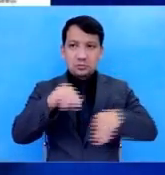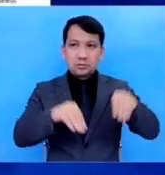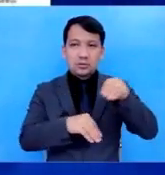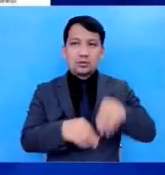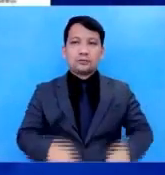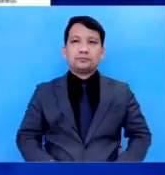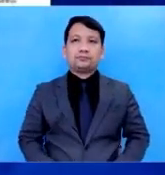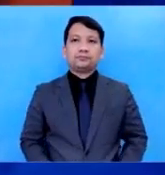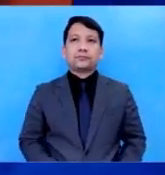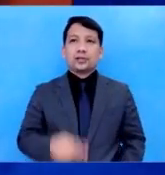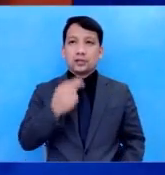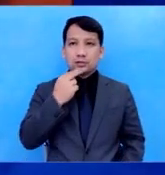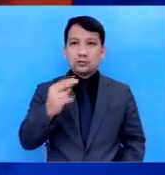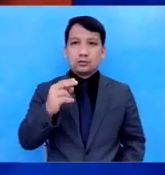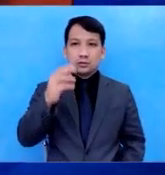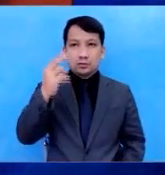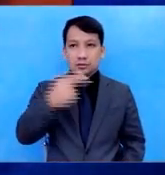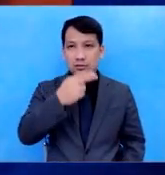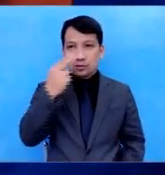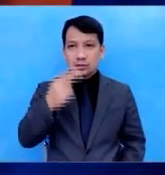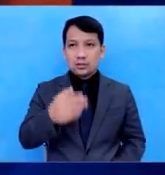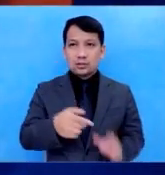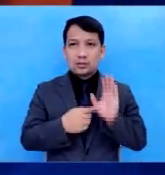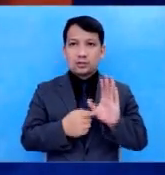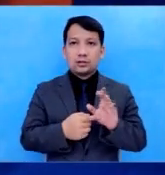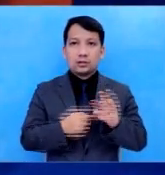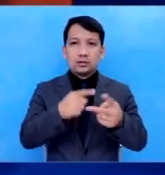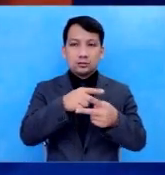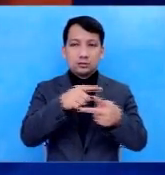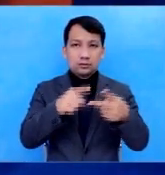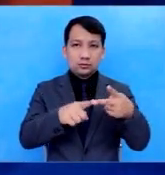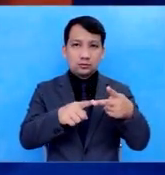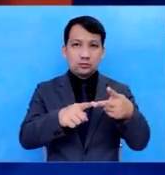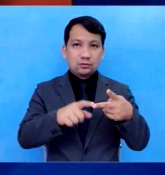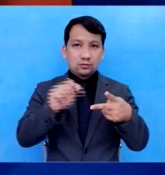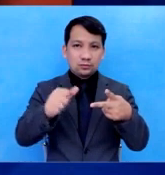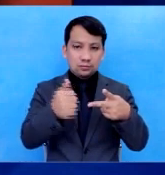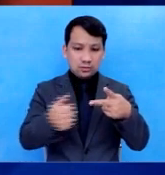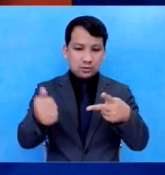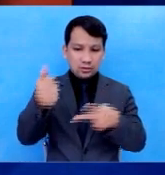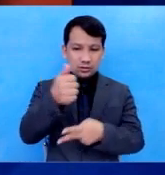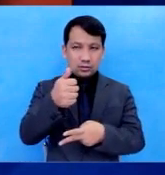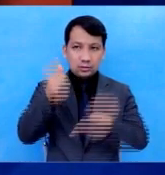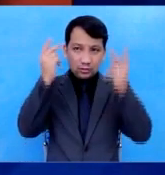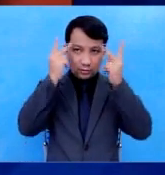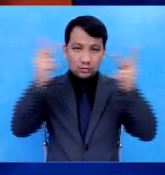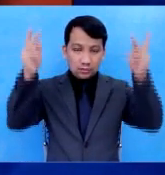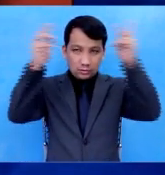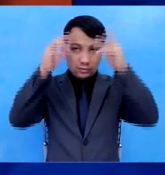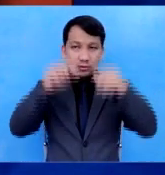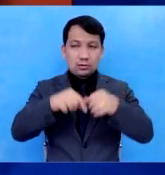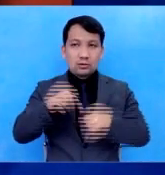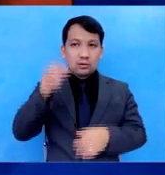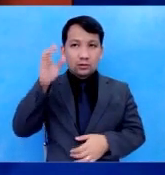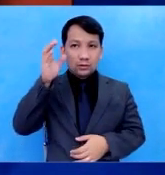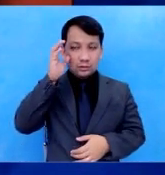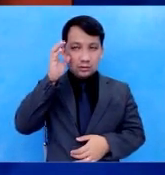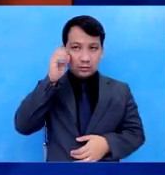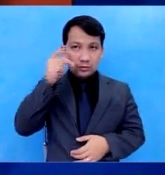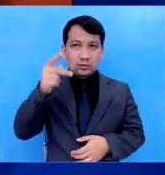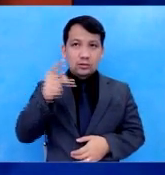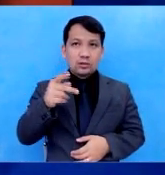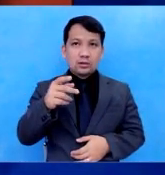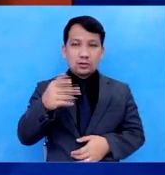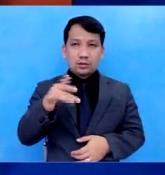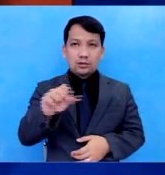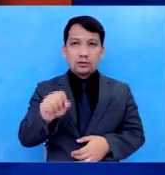ng news site na Catholic Herald, dalawa ang maugong na maging susunod na Santo Papa. Yan ay sina Cardinal Peter Erdo ng Hungary